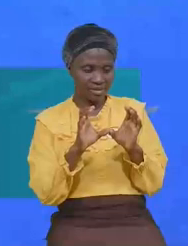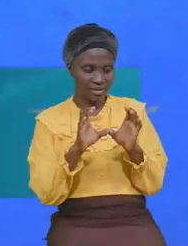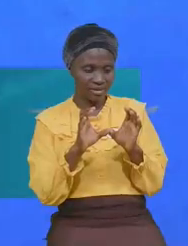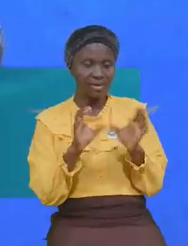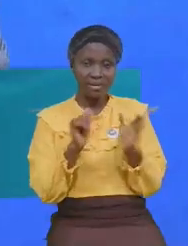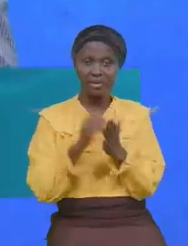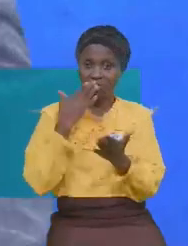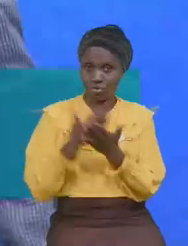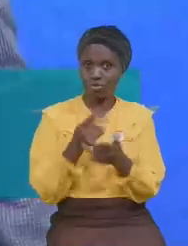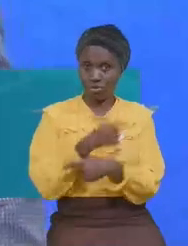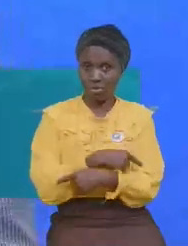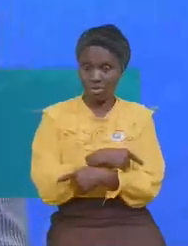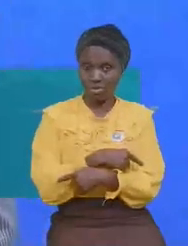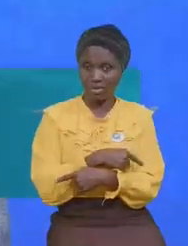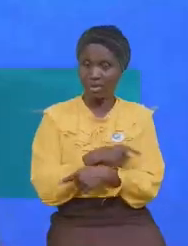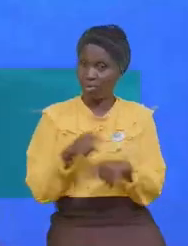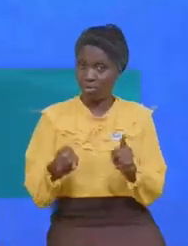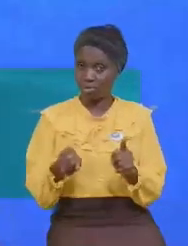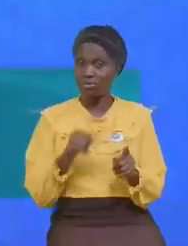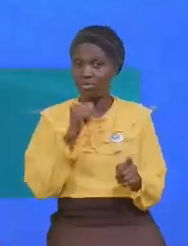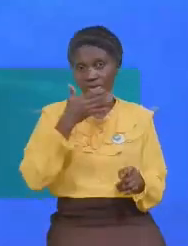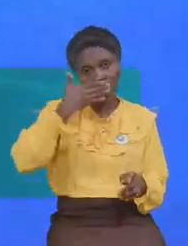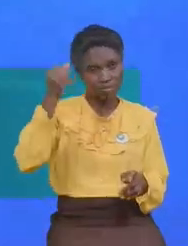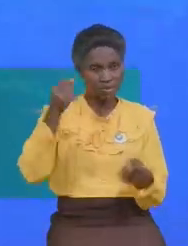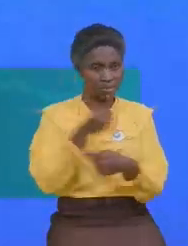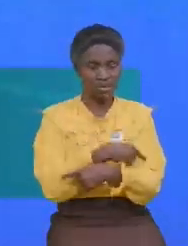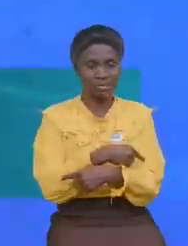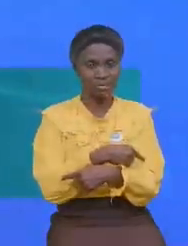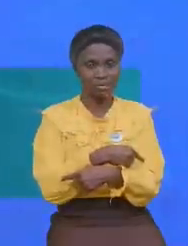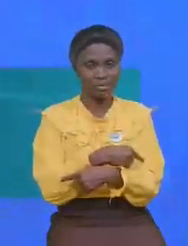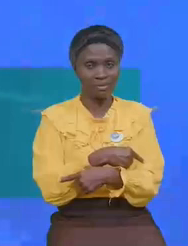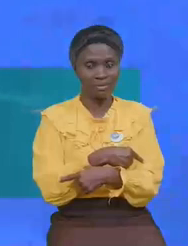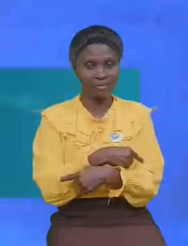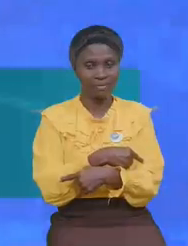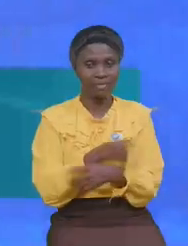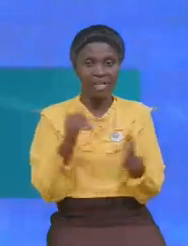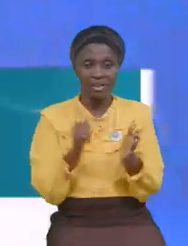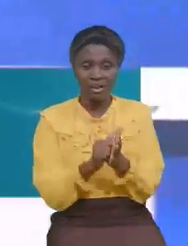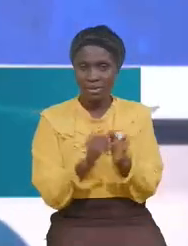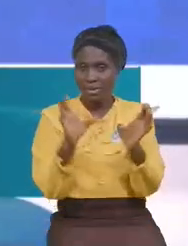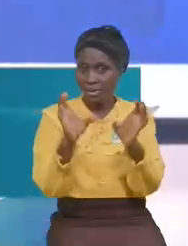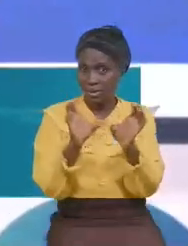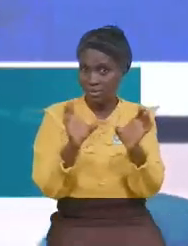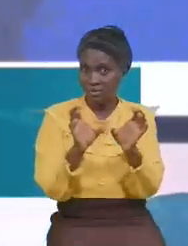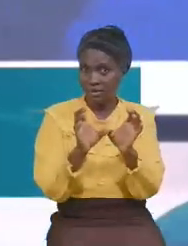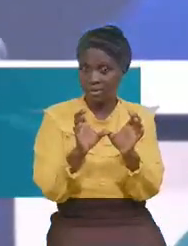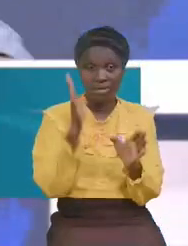mon certificat, mon diplôme au collège. Oui, c'est un bon jour, mais ce n'est pas le meilleur